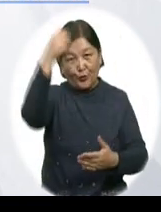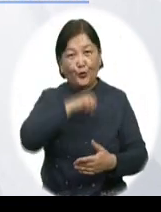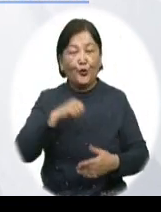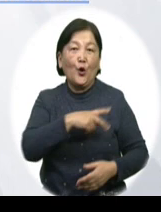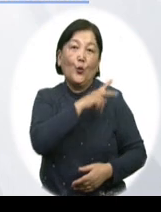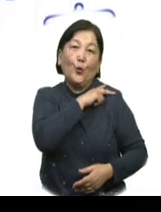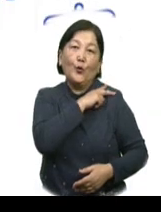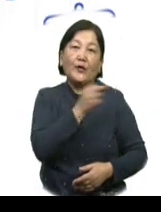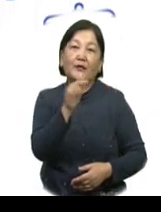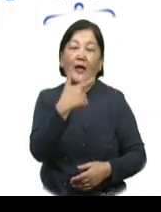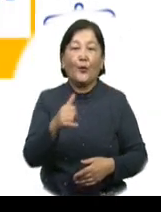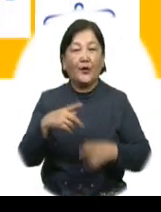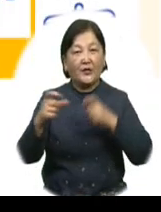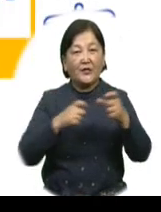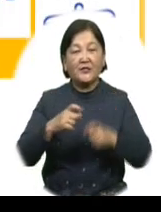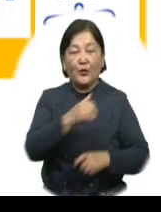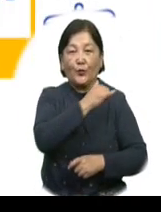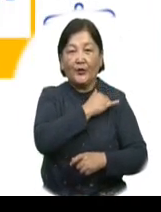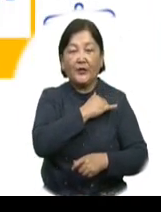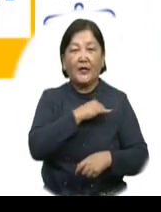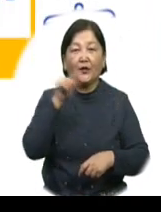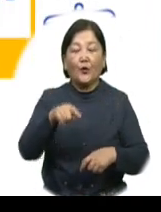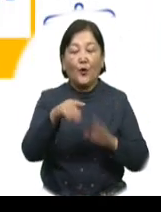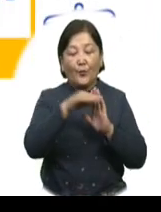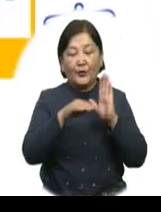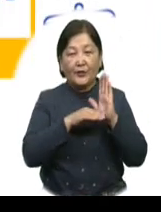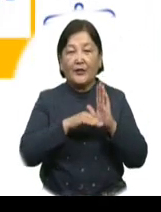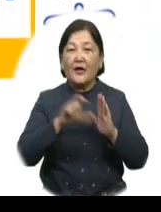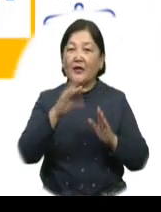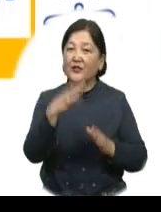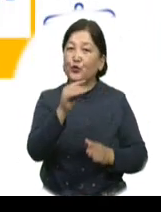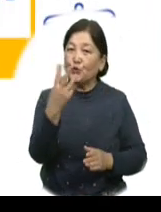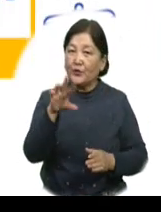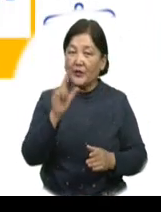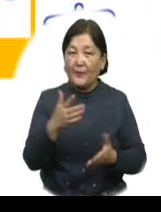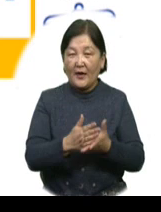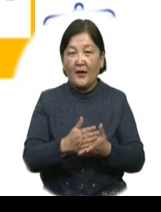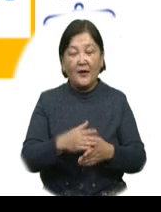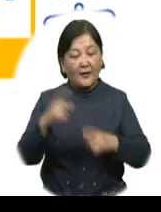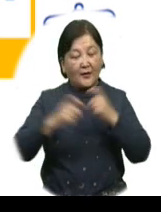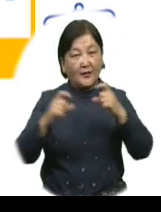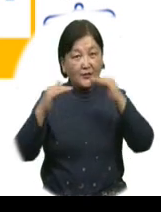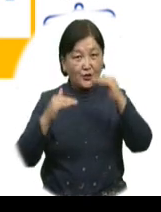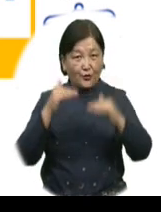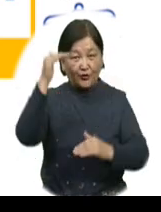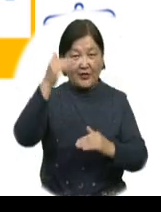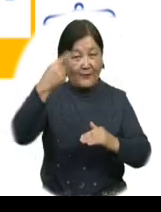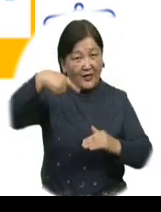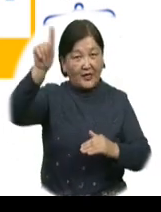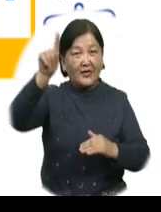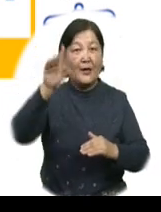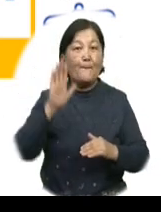дагуу төрийн одоо эдийн засгийг удирдахдаа дараах үндсэн бодлогыг хэрэгжүүлдэг. За нэгдүгээрт нь эдийн засгийн өсөлт бол хамгийн их